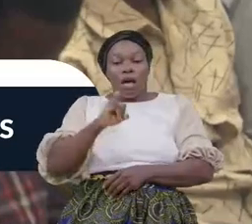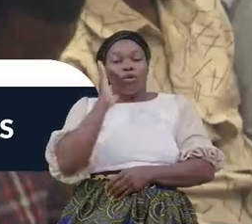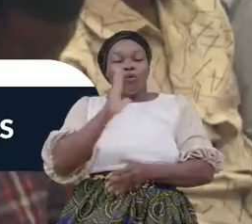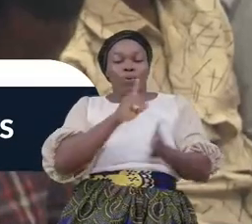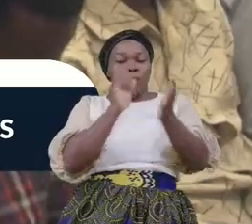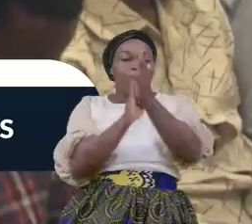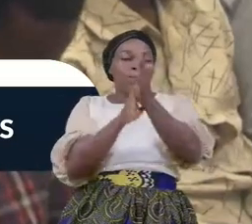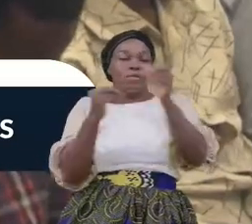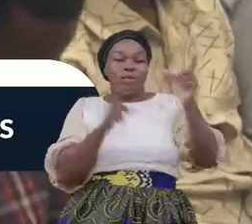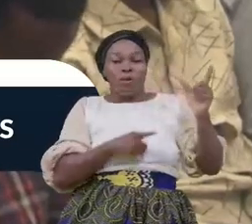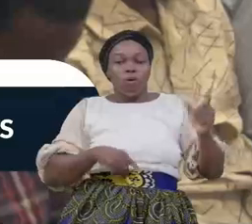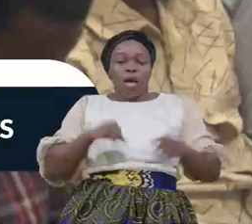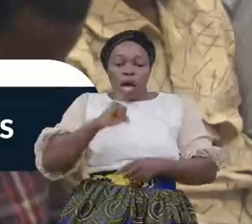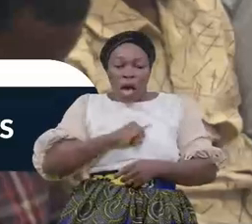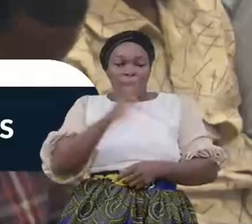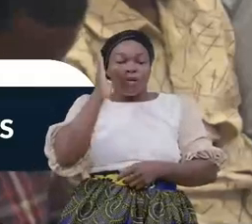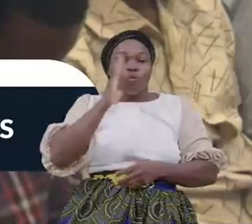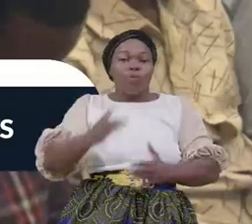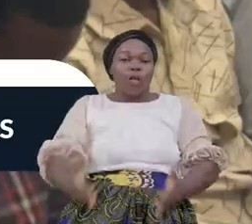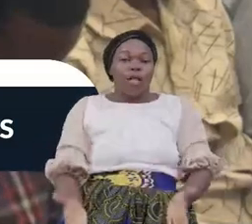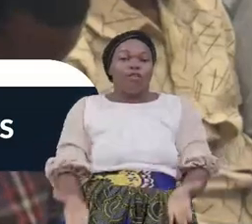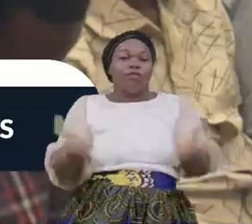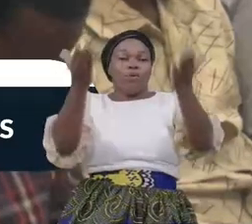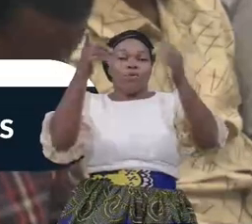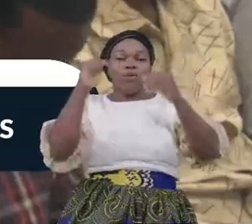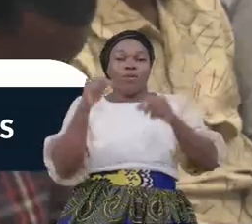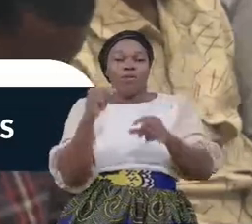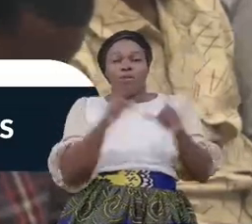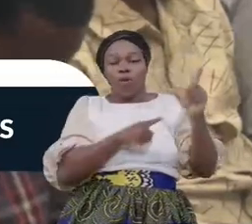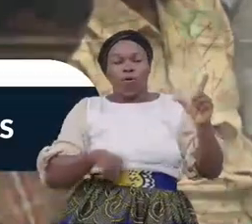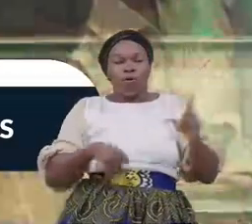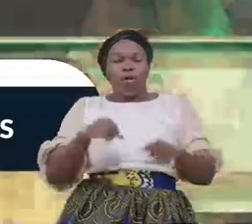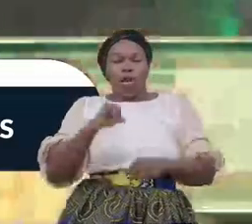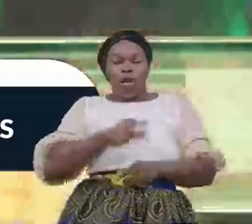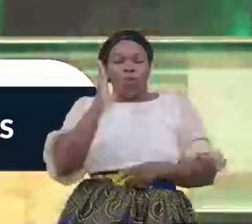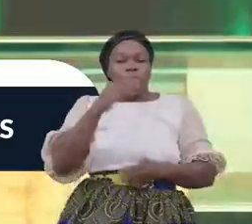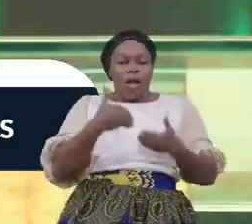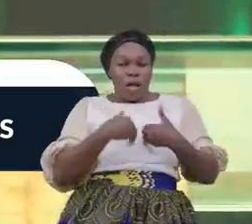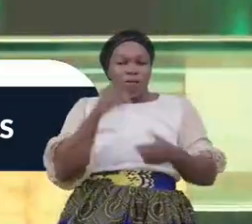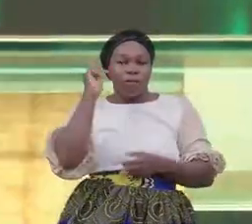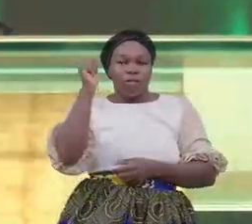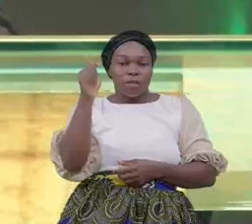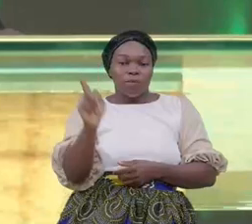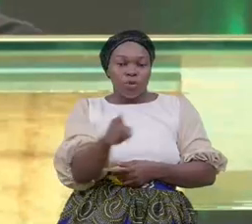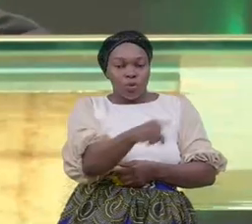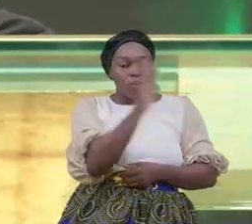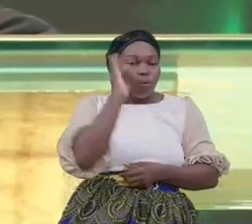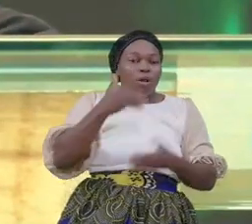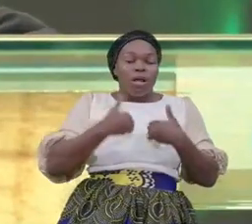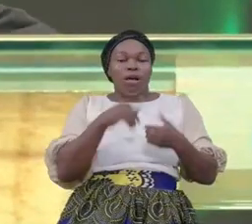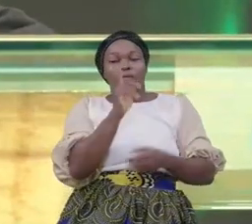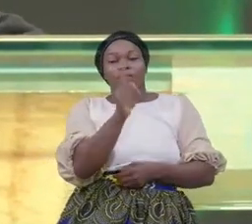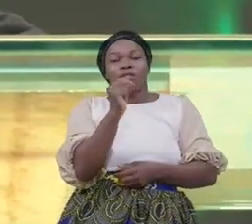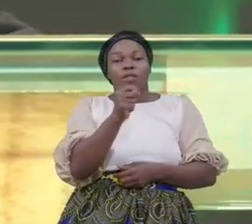Seigneur. Je vais élever le Seigneur. J'ai un témoignage. Vous aurez un témoignage. Premier point,